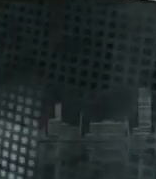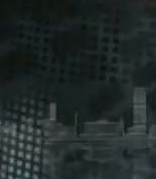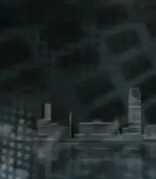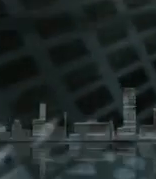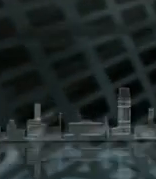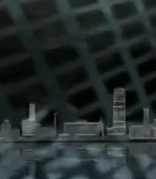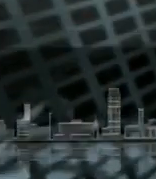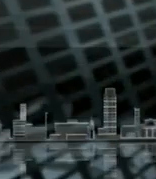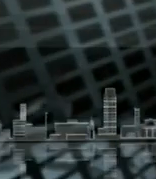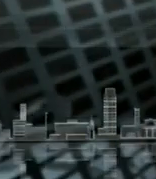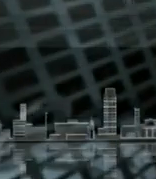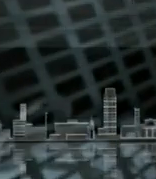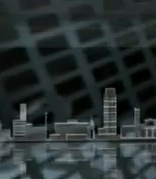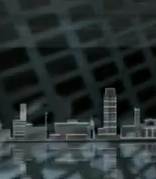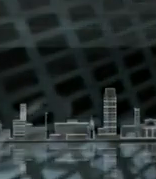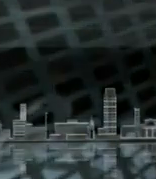Дякую.